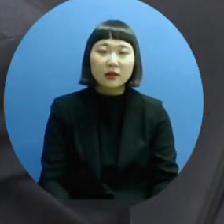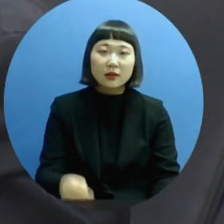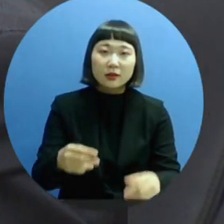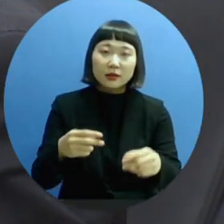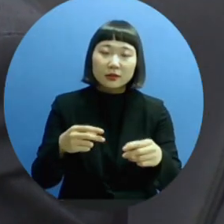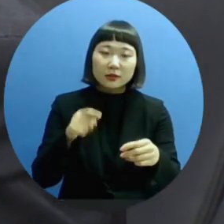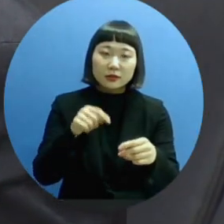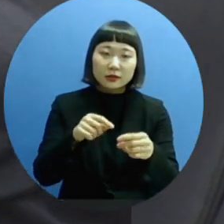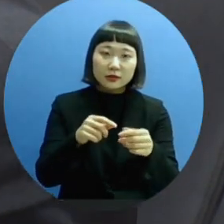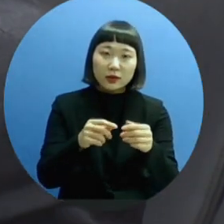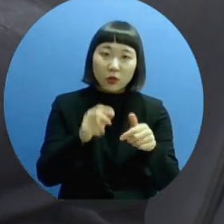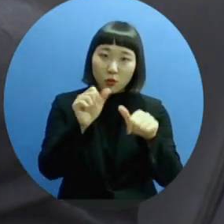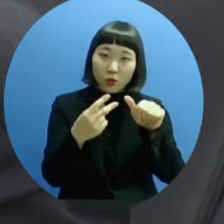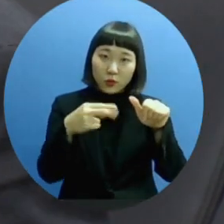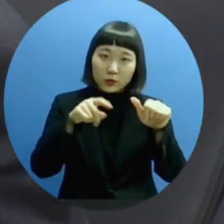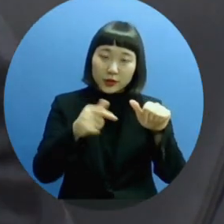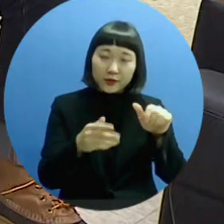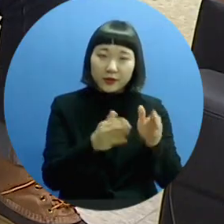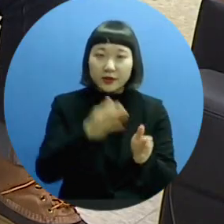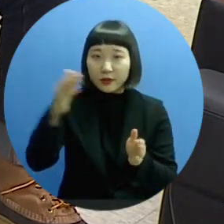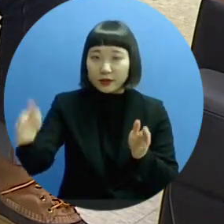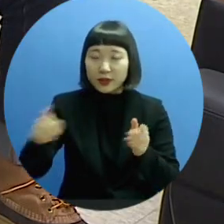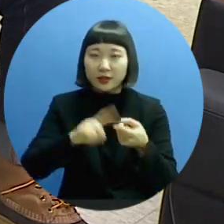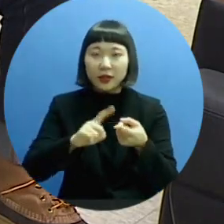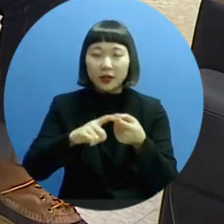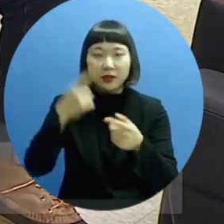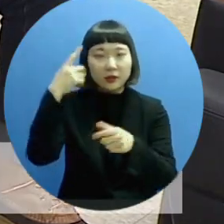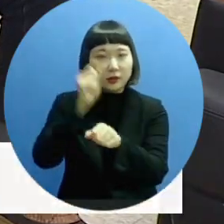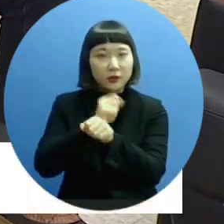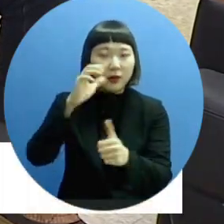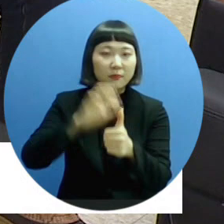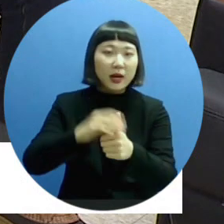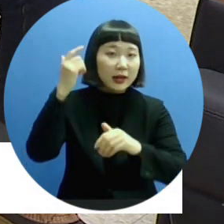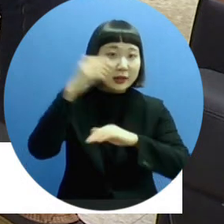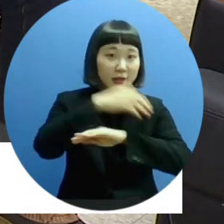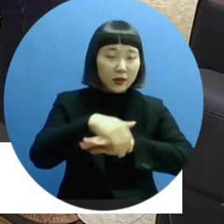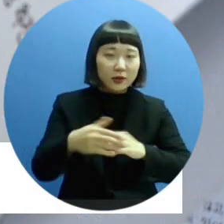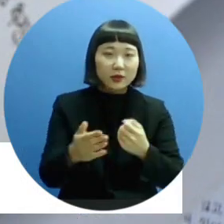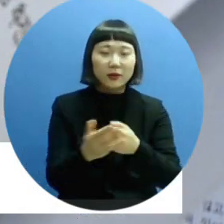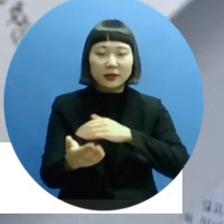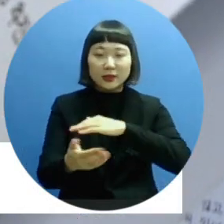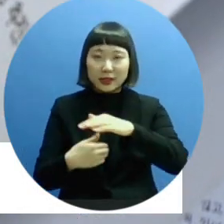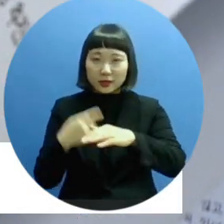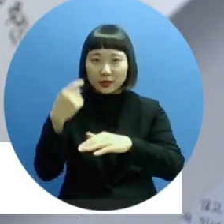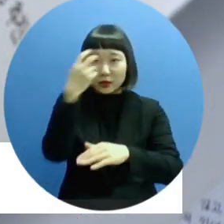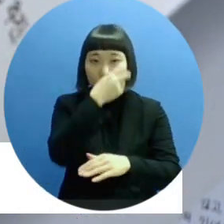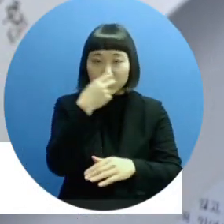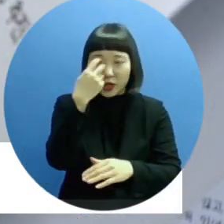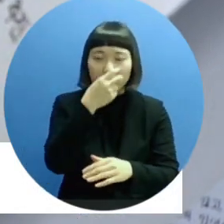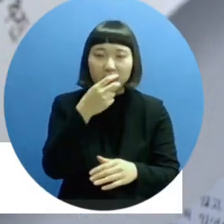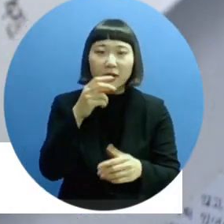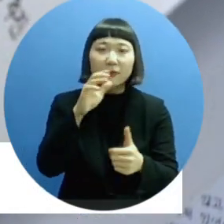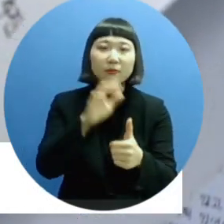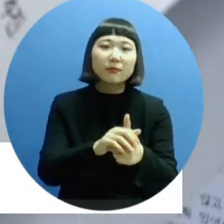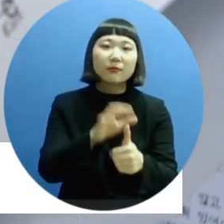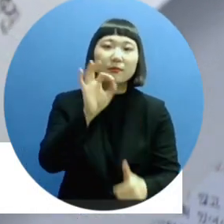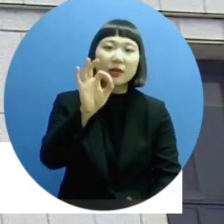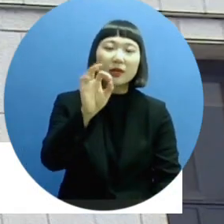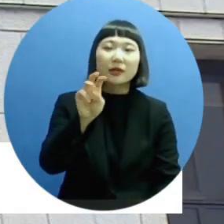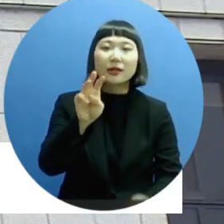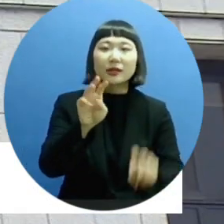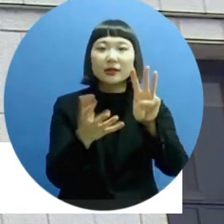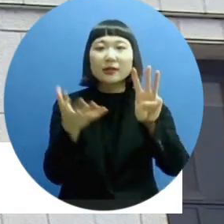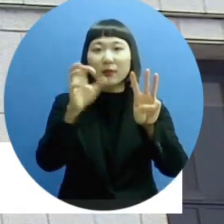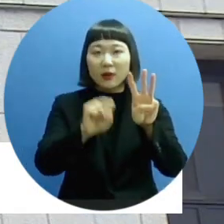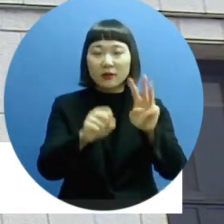연장 사업에 대한 용역에 들어갈 계획입니다. 이를 위해 사전 타당성 조사 용역비 3억 원을 편성했습니다. 이번